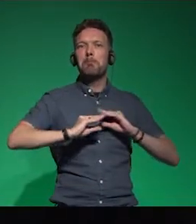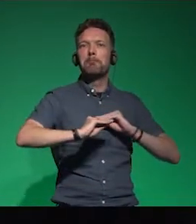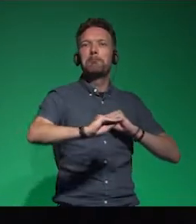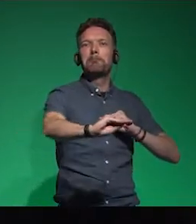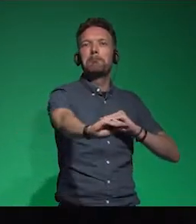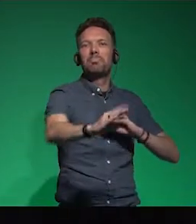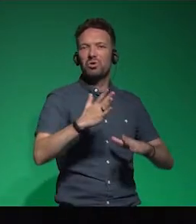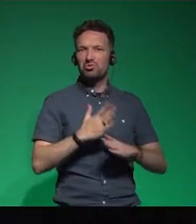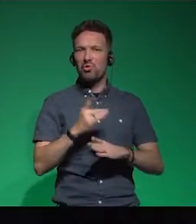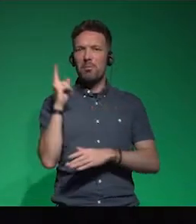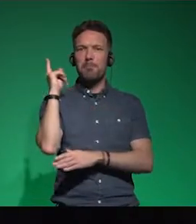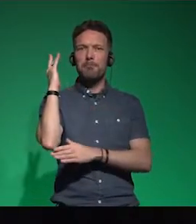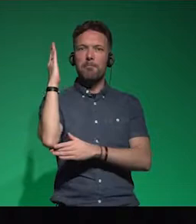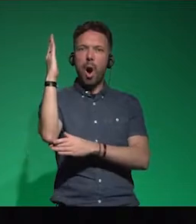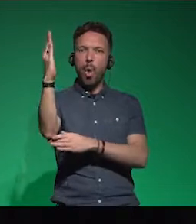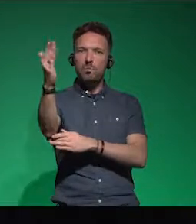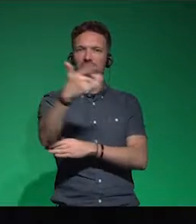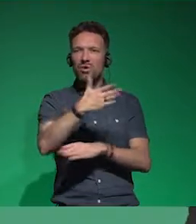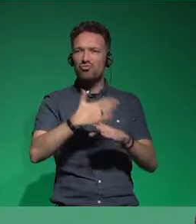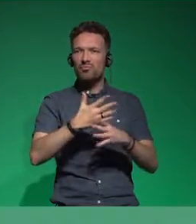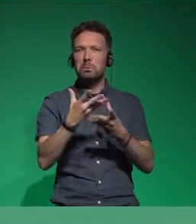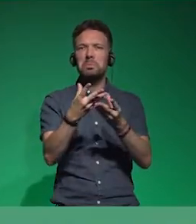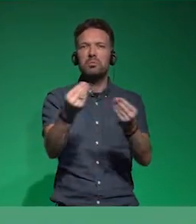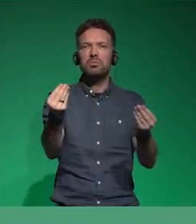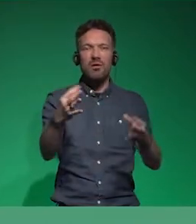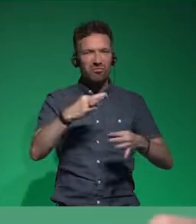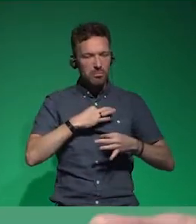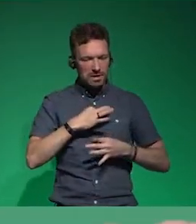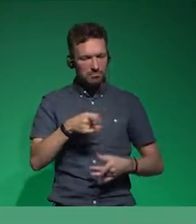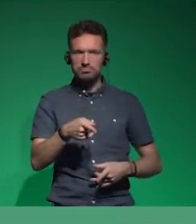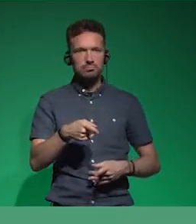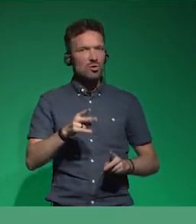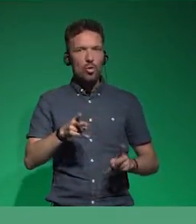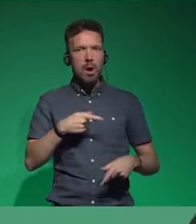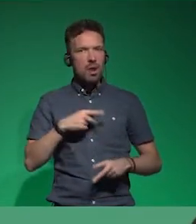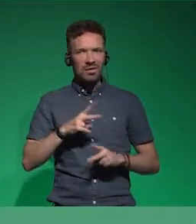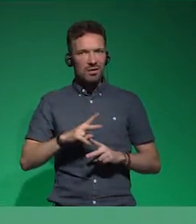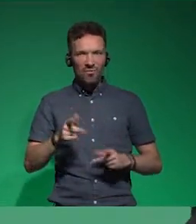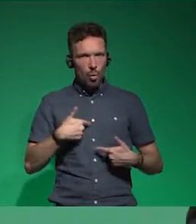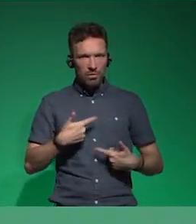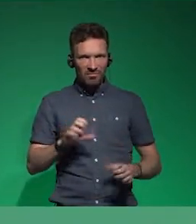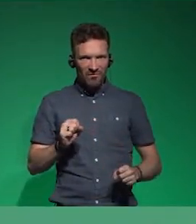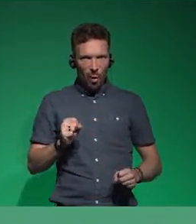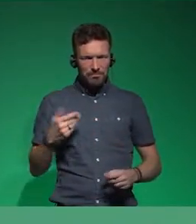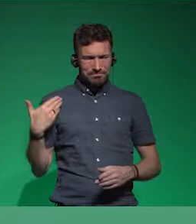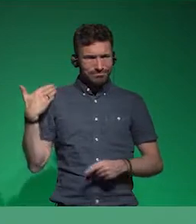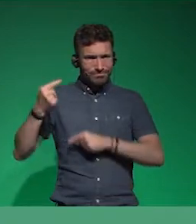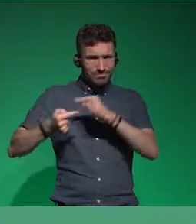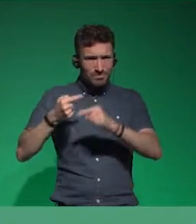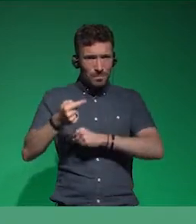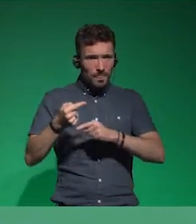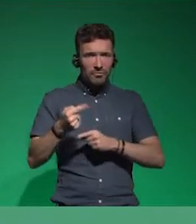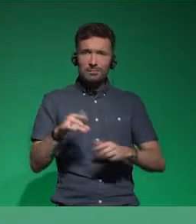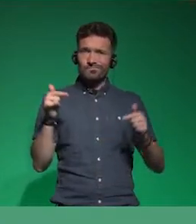Forstleute hier in Hessen sehr ungewohnt, weil wir eine naturnahe Waldbewirtschaftung betreiben, seit vielen Jahrzehnten, die